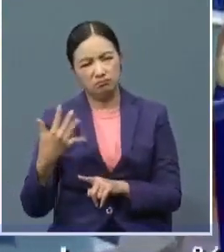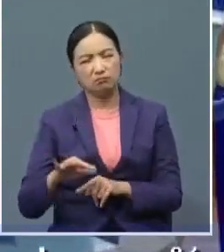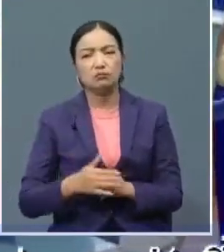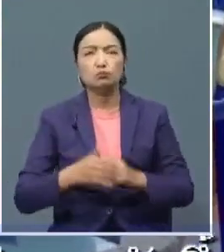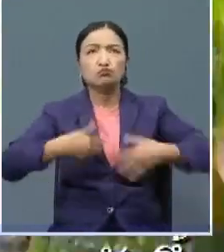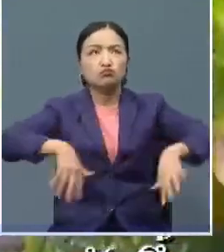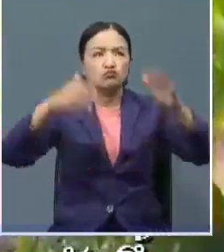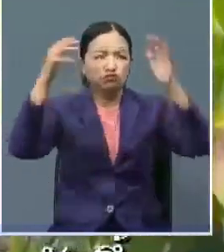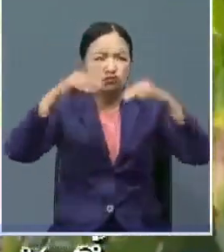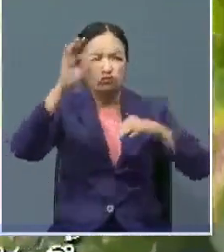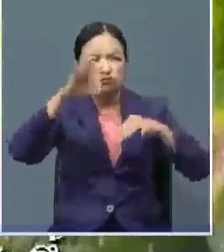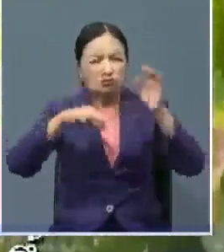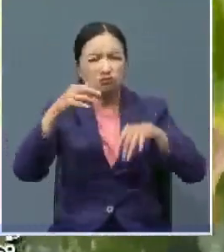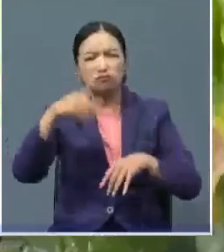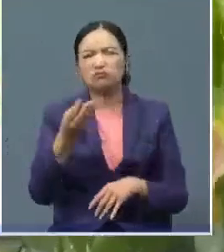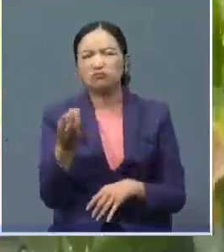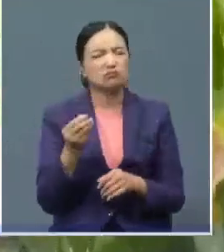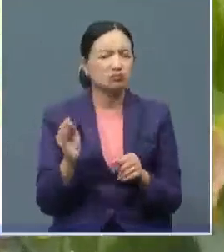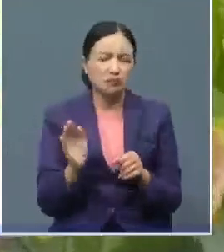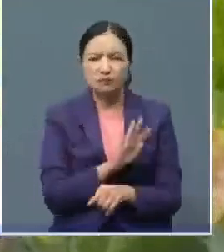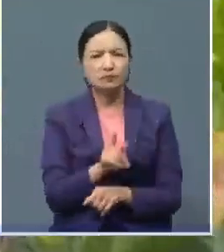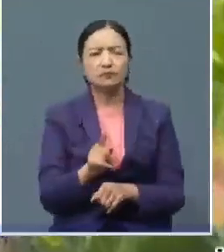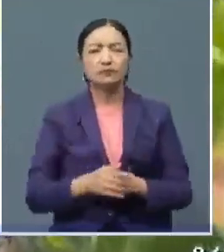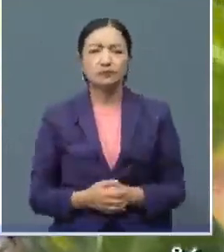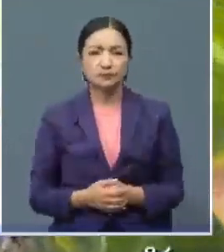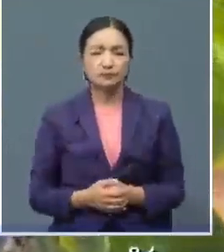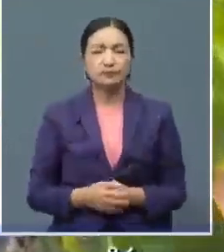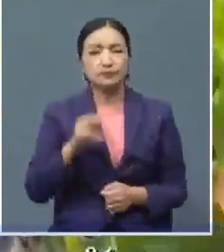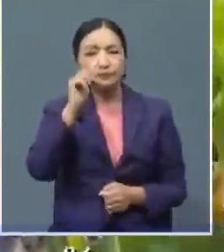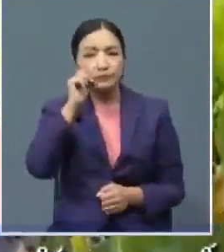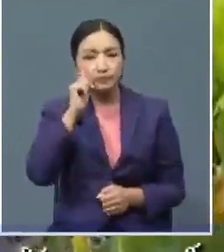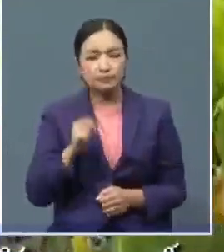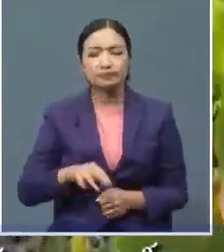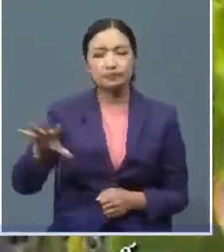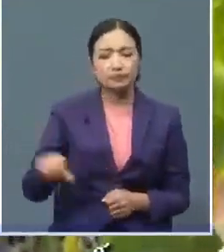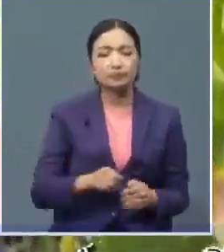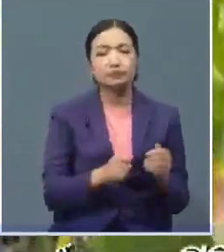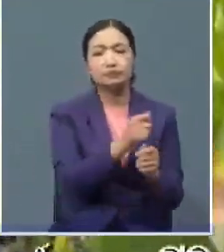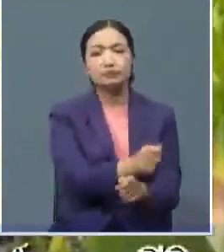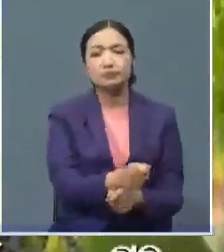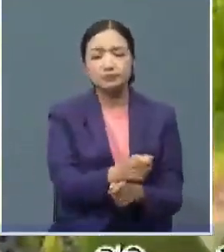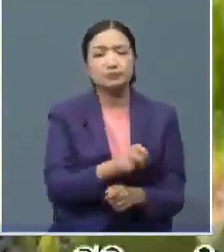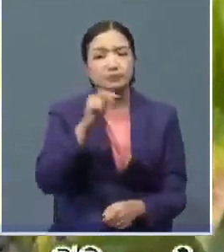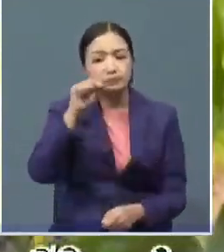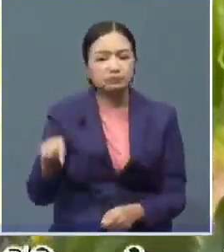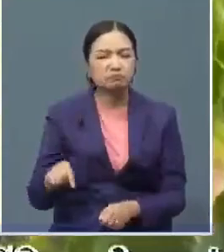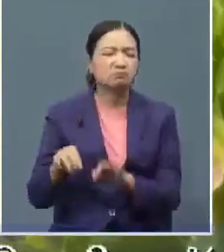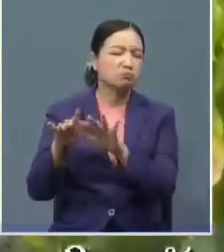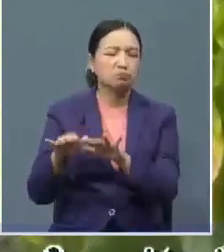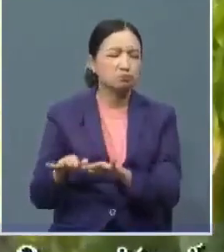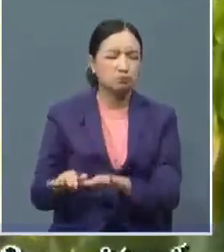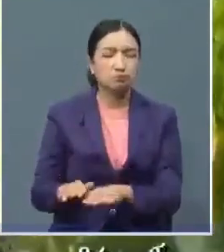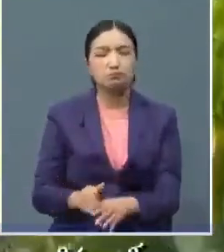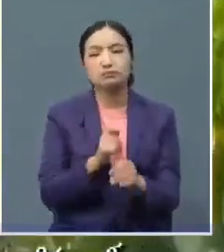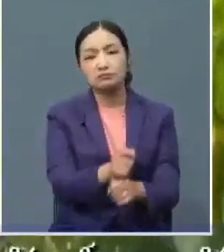ฝนก็อาจจะมีตกลงมาบ้างนะครับแต่ไม่พอครับท่านผู้ชมฮะแล้วก็แหล่งน้ำที่เอามาใช้การเกษตรก็ลดลงอย่างต่อเนื่องนะครับ